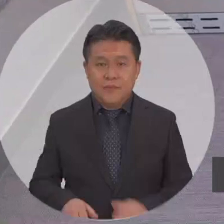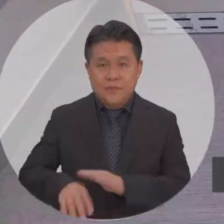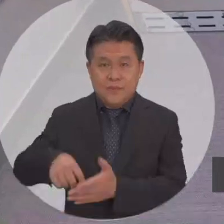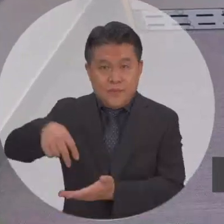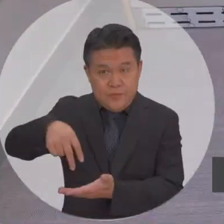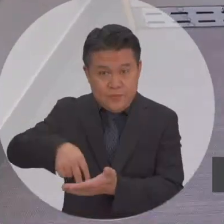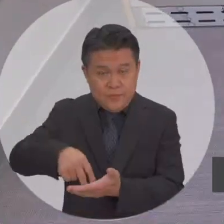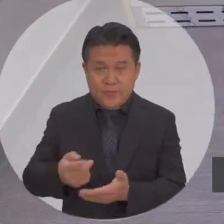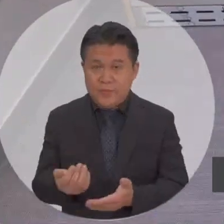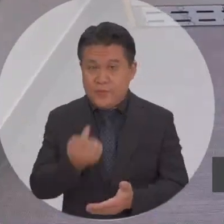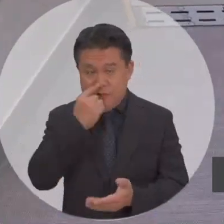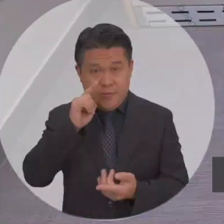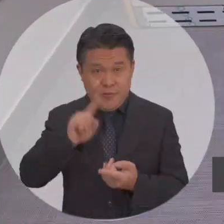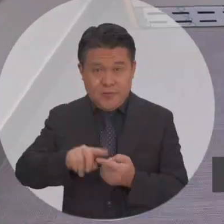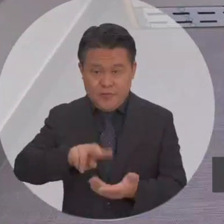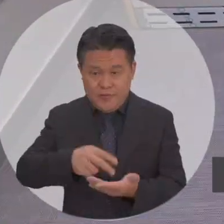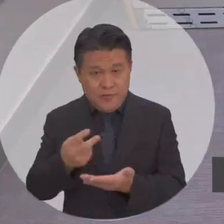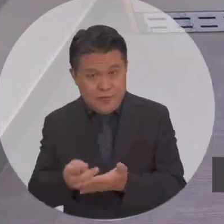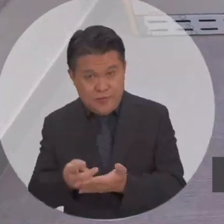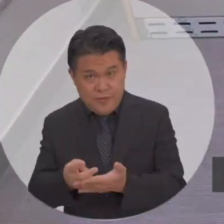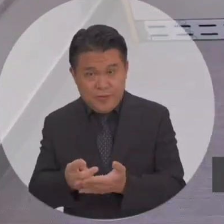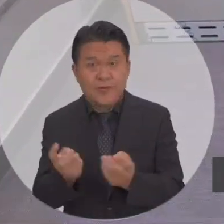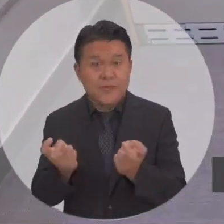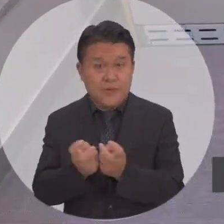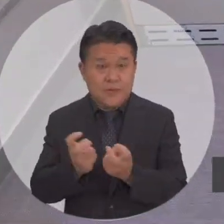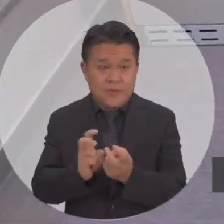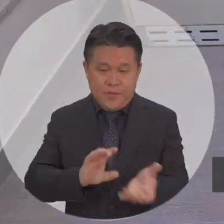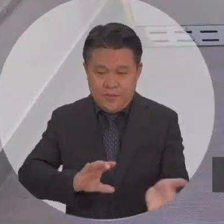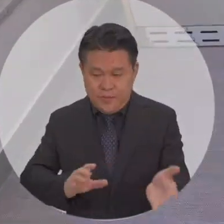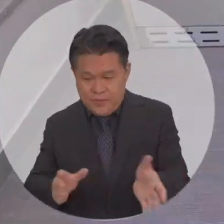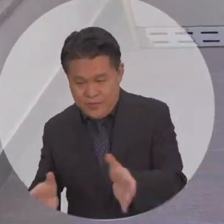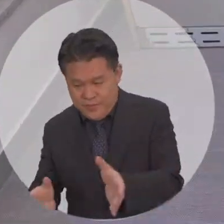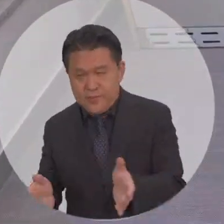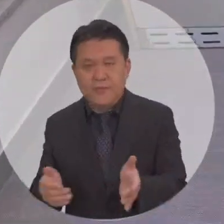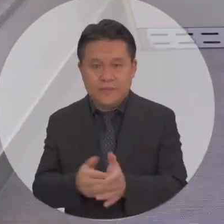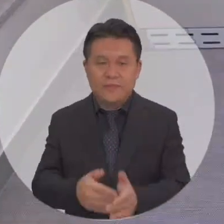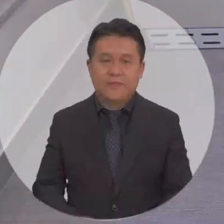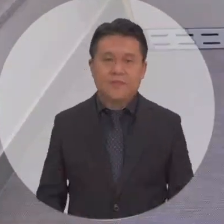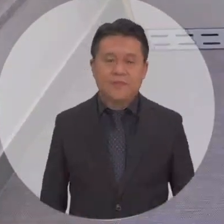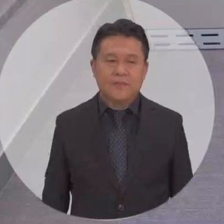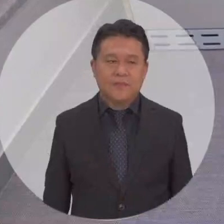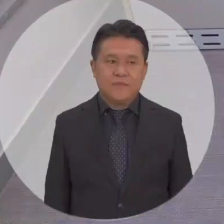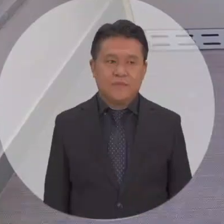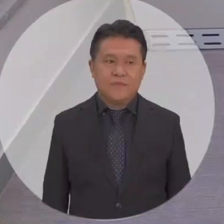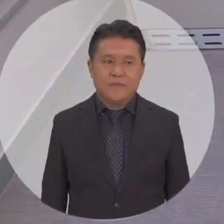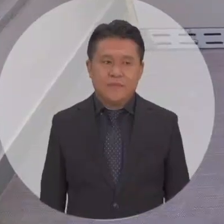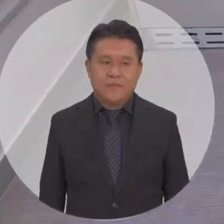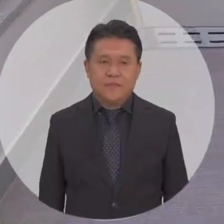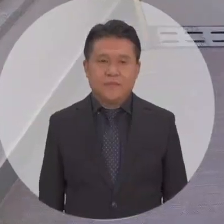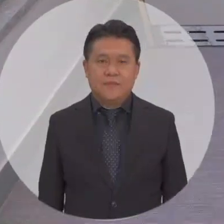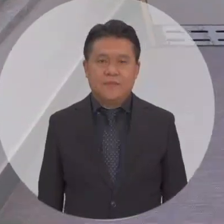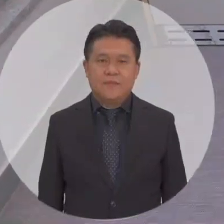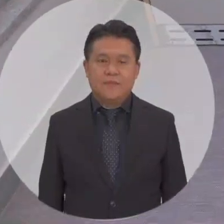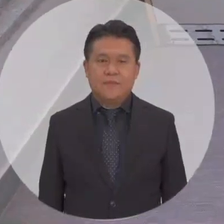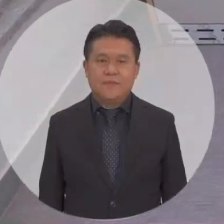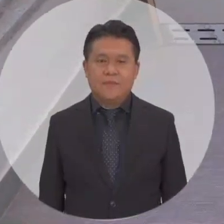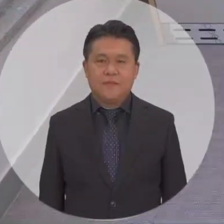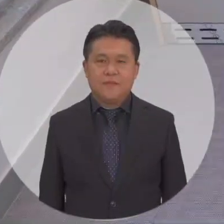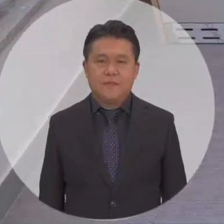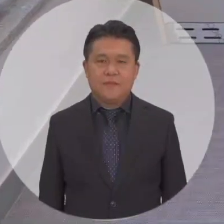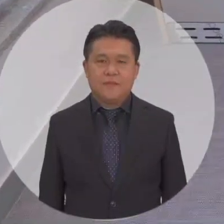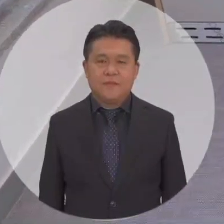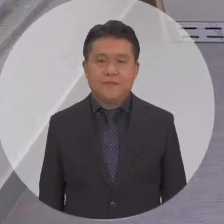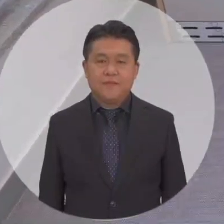대상자의 오른쪽에 서서 앞서 배운 옆으로 눕히기 방법으로 대상자를 오른쪽으로 눕힙니다.